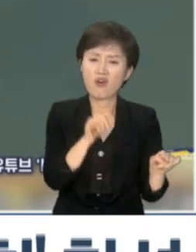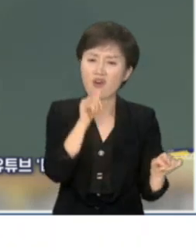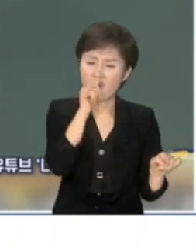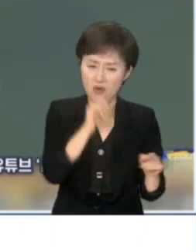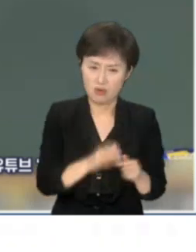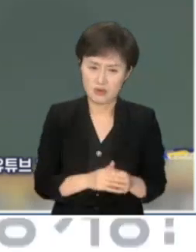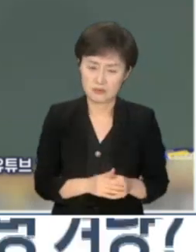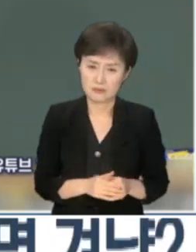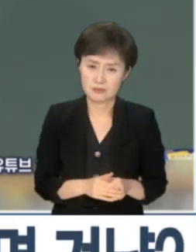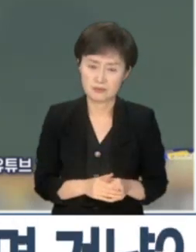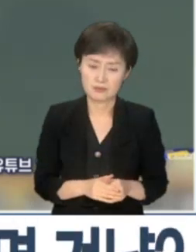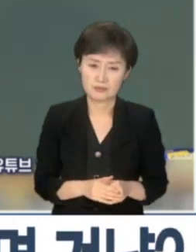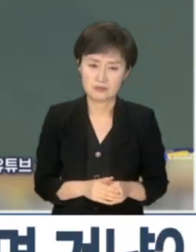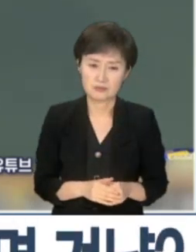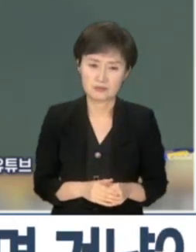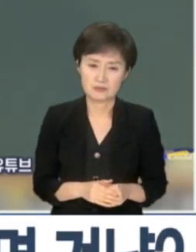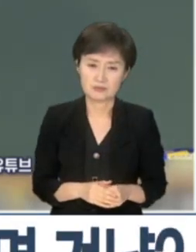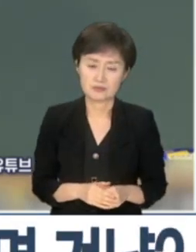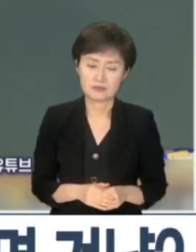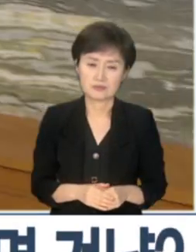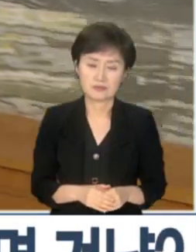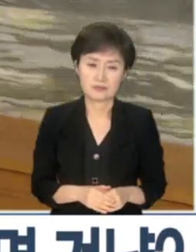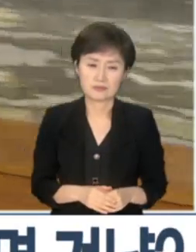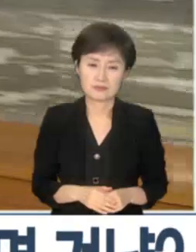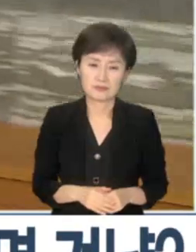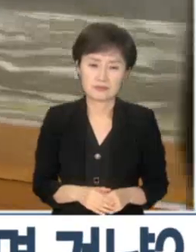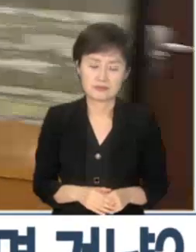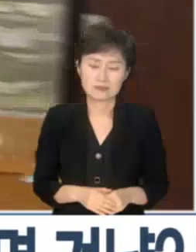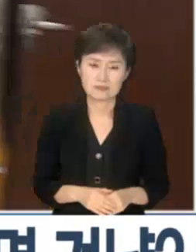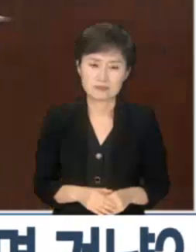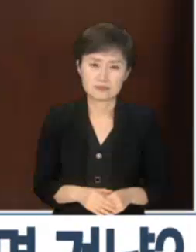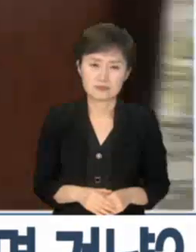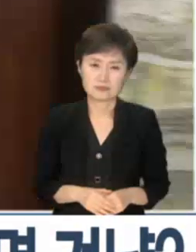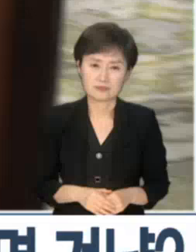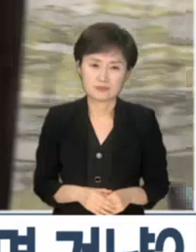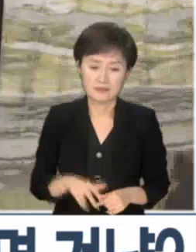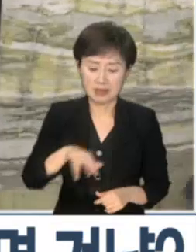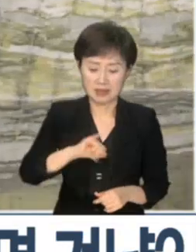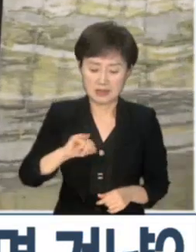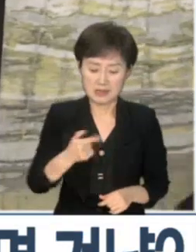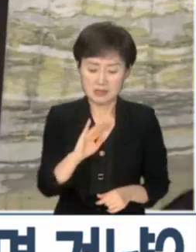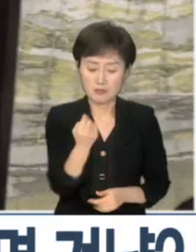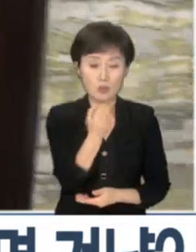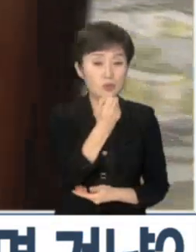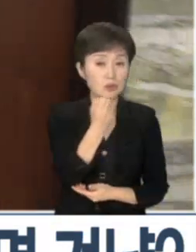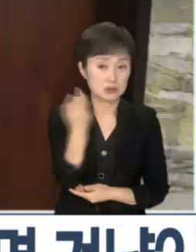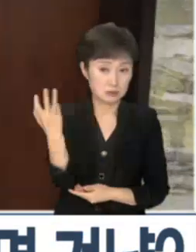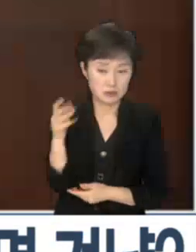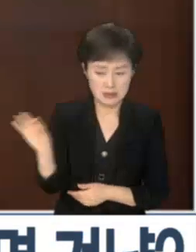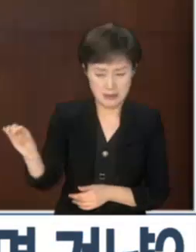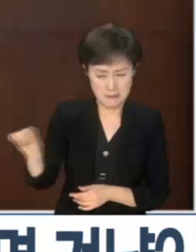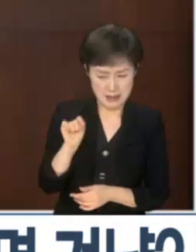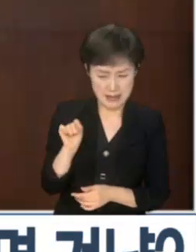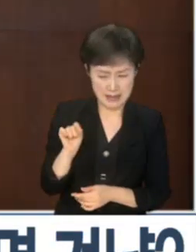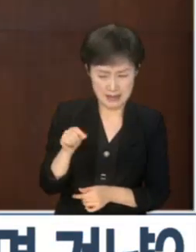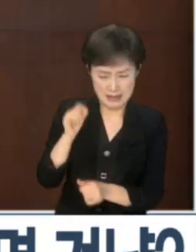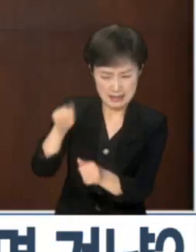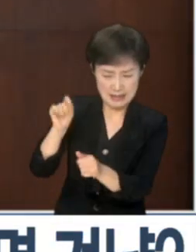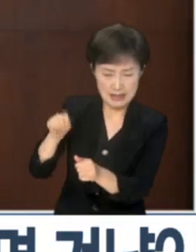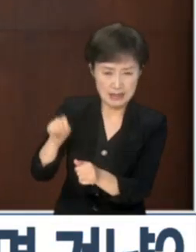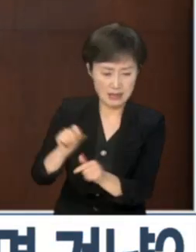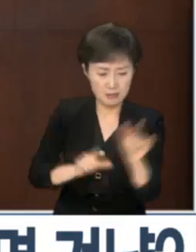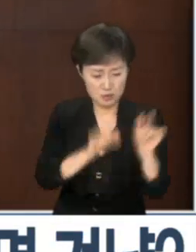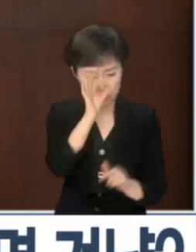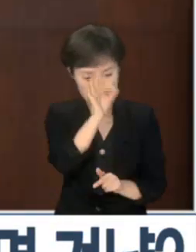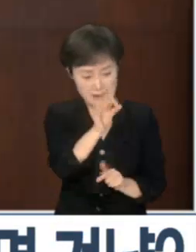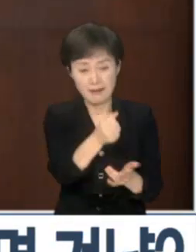보수 집회에 참석한 걸 갖고 이제 자꾸 이렇게 원희룡 대표를 폄하하는 데 대해서는 상당히 좀